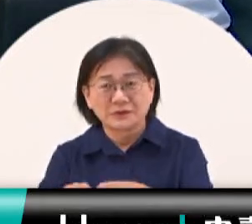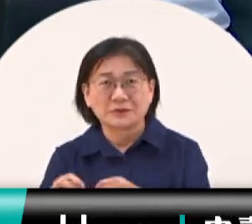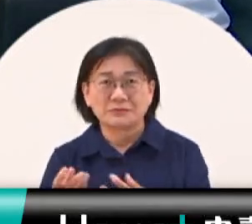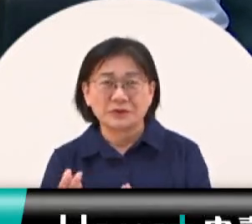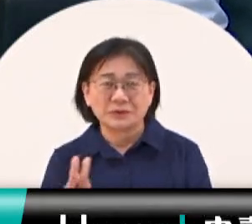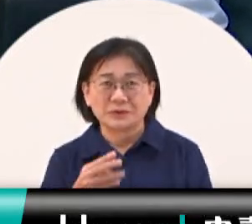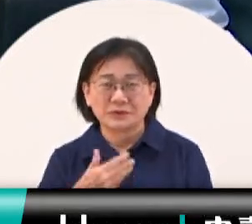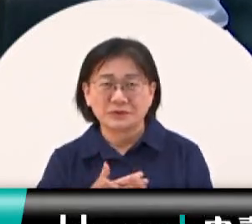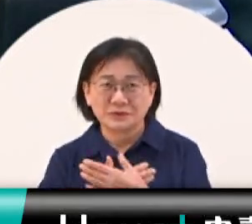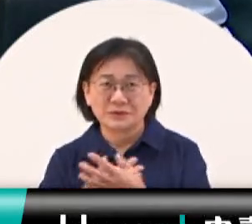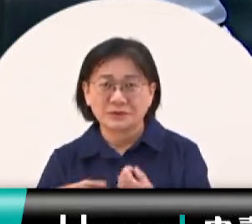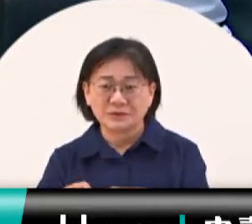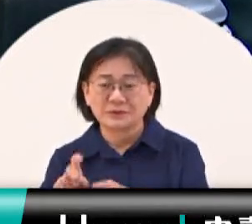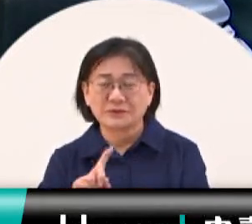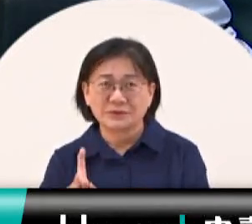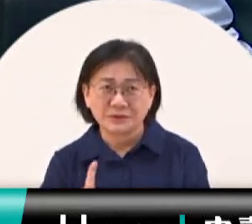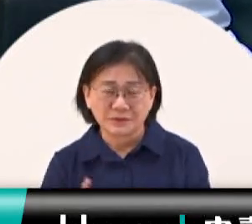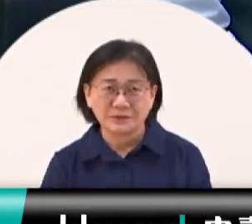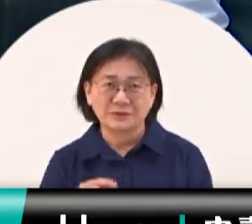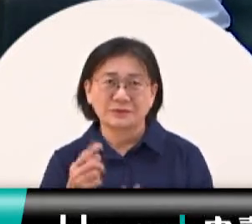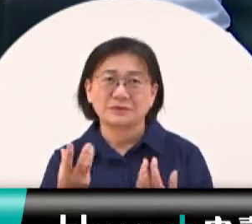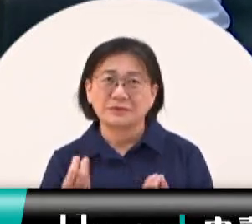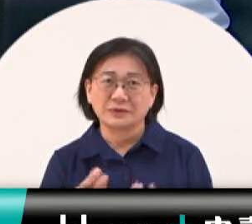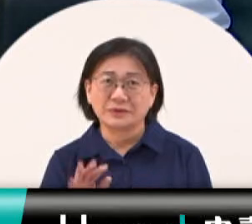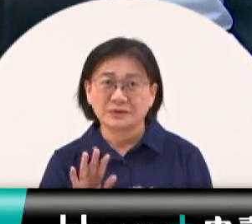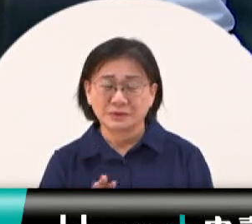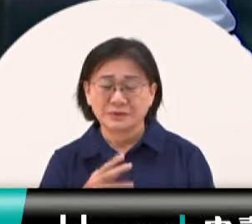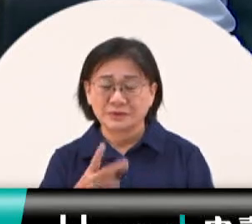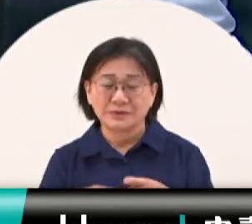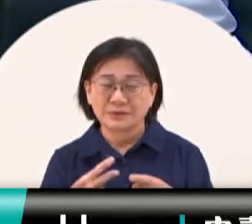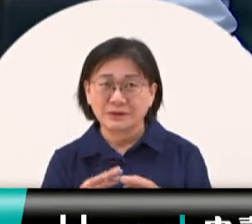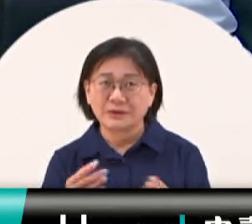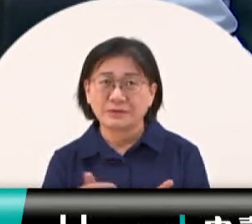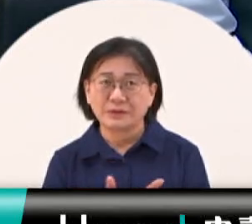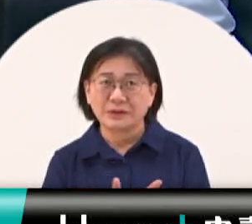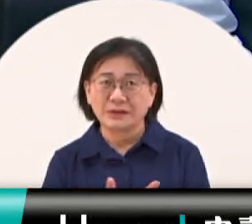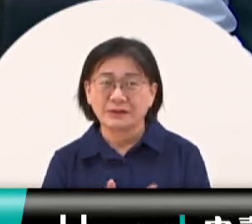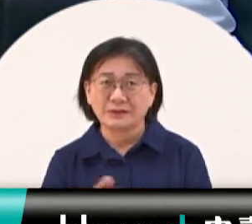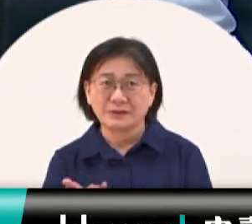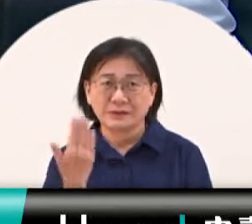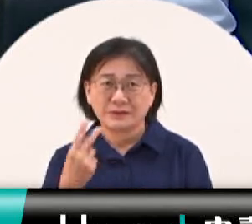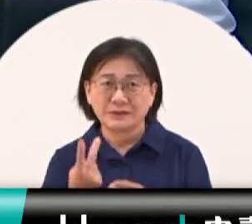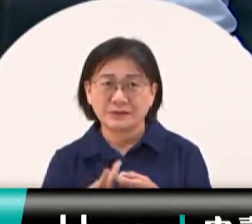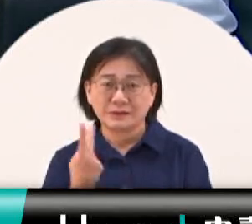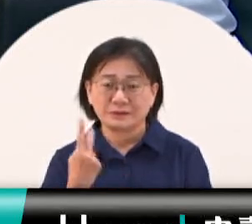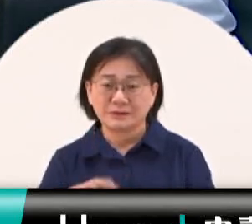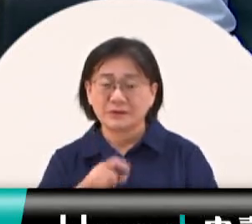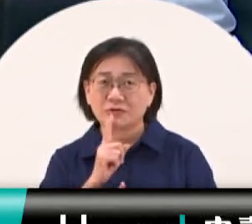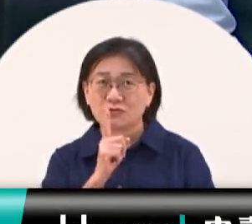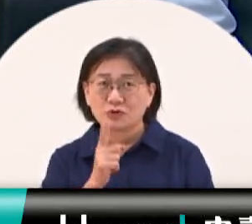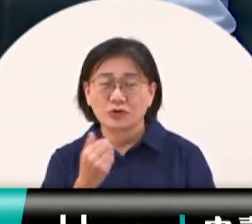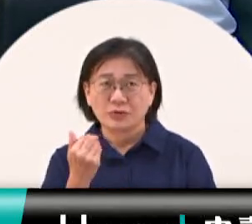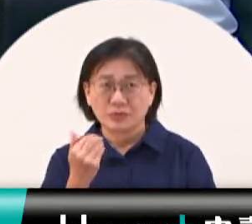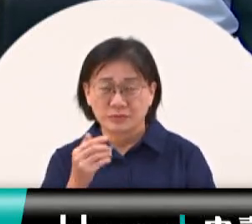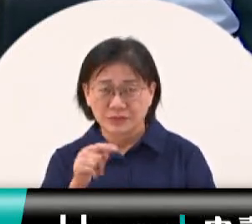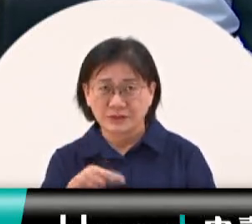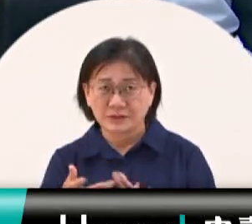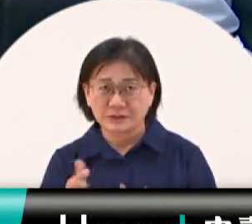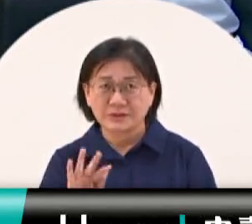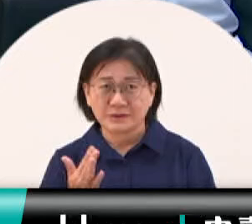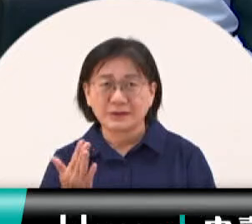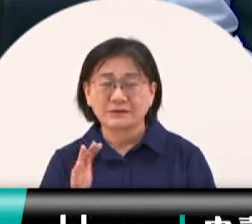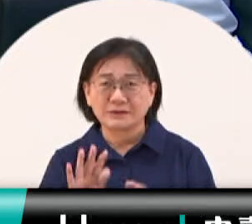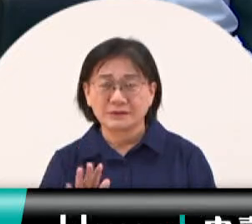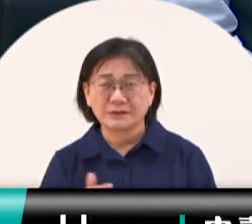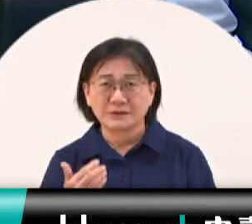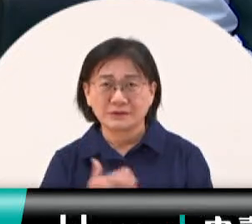没有出台，这2年前讲的呢。两当啊，你个两当就要下去嘛呢？对不？你不要高级嘛呢？ 谢谢议员的提点，我们